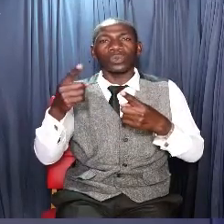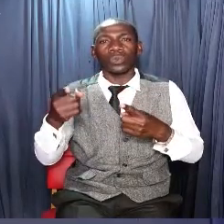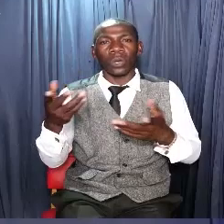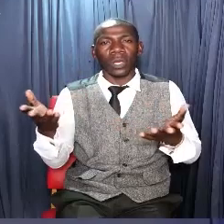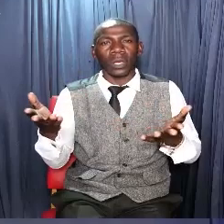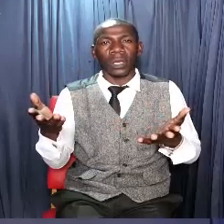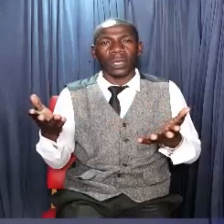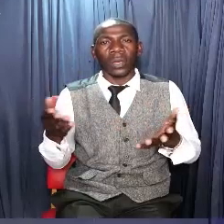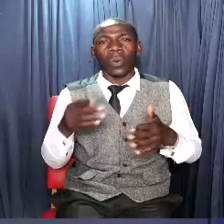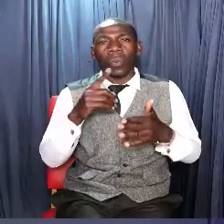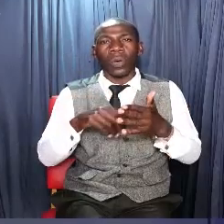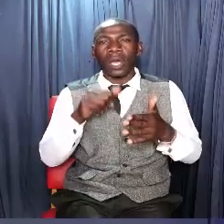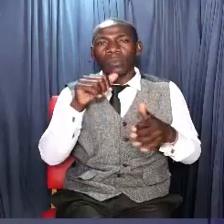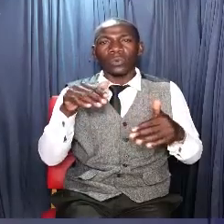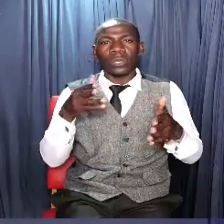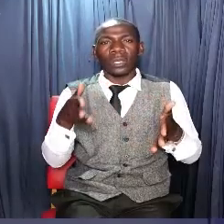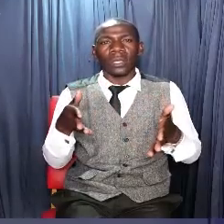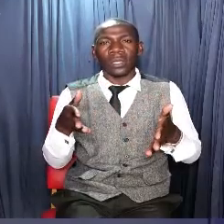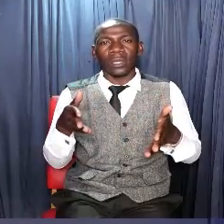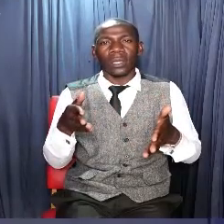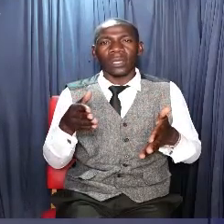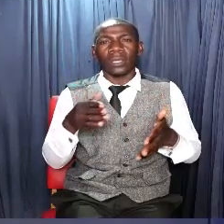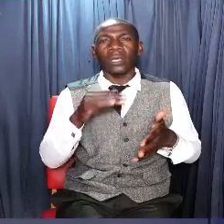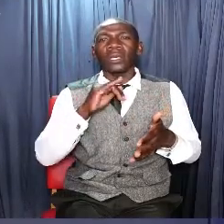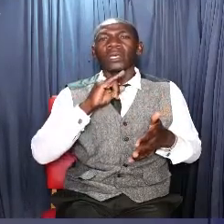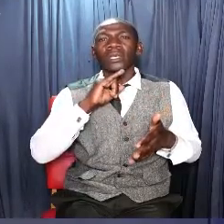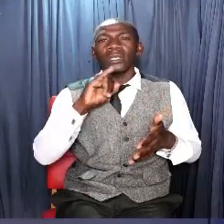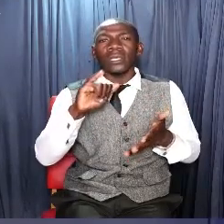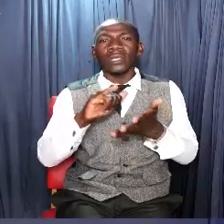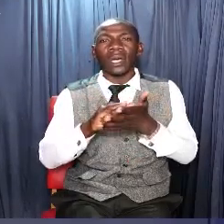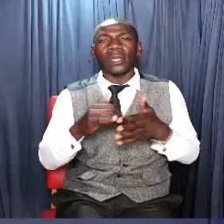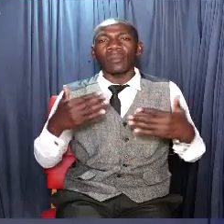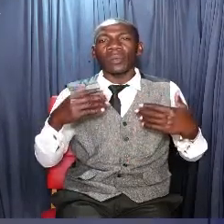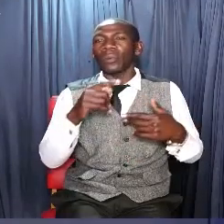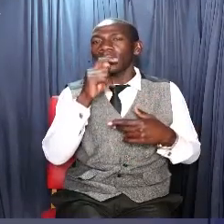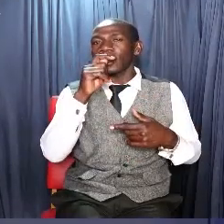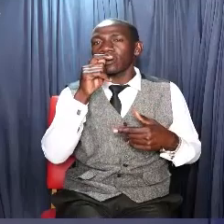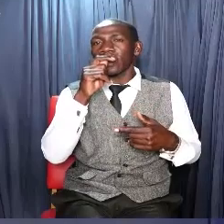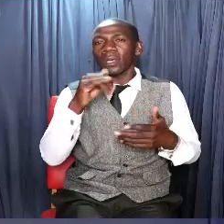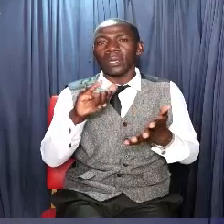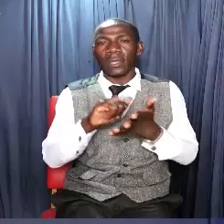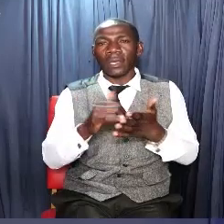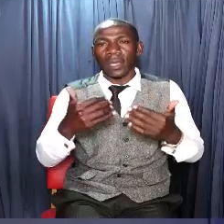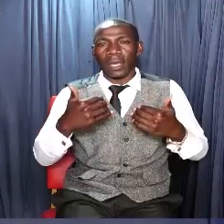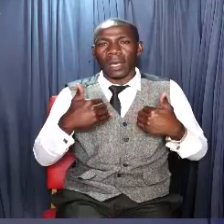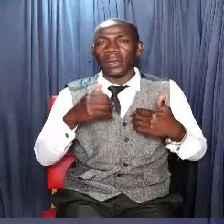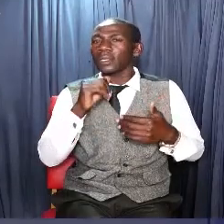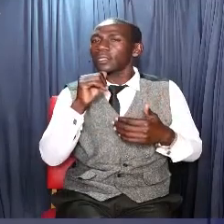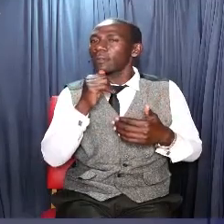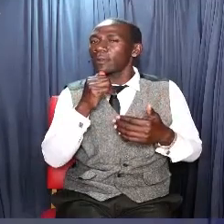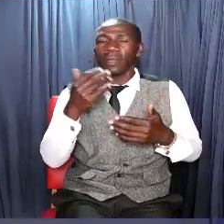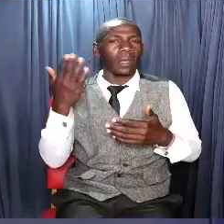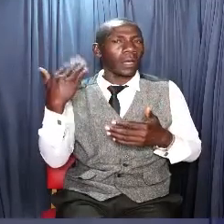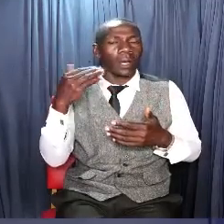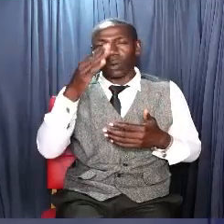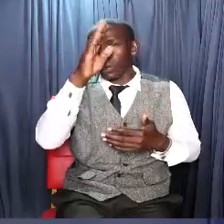going this side? Haya nifanyayo. What I'm doing right here. Sio ndio hayo watu wanashuhudia waletea dhiki. This is what people testify brought problems to. Na